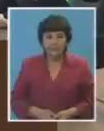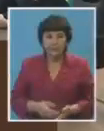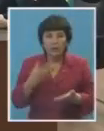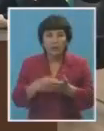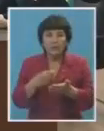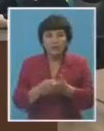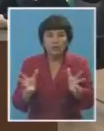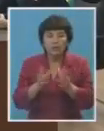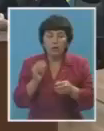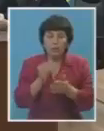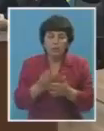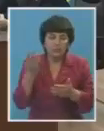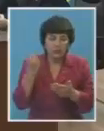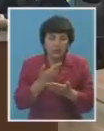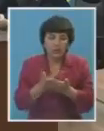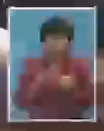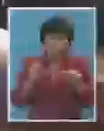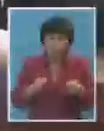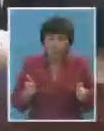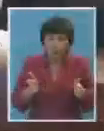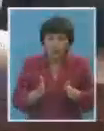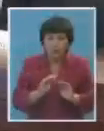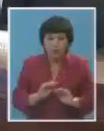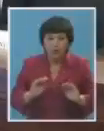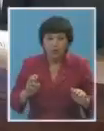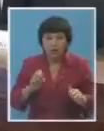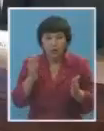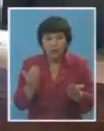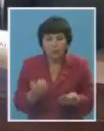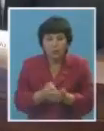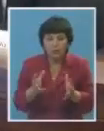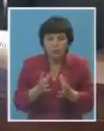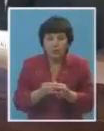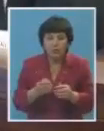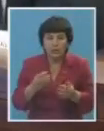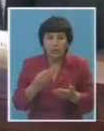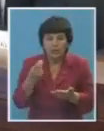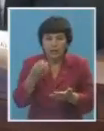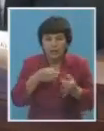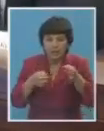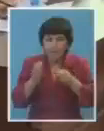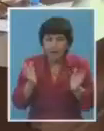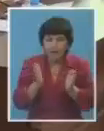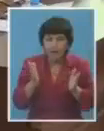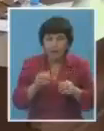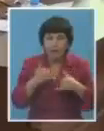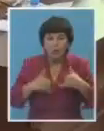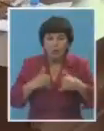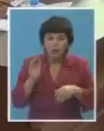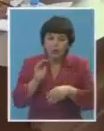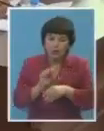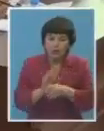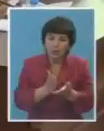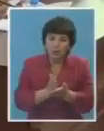Бюджетке құйылған қосымша қаражат ең алдымен мүмкіндігі шектеулі жандарды әлеуметтік қолдауға, соның ішінде дәрі-дәрмекпен қамтамасыз етуге және мұғалімдерге үстемақы